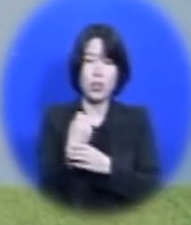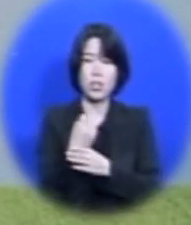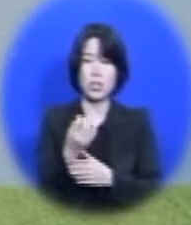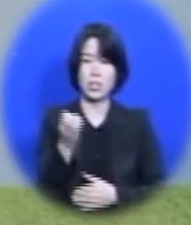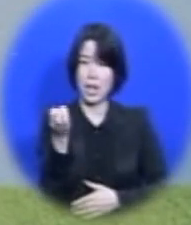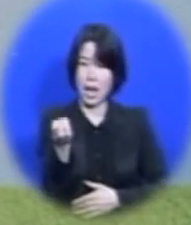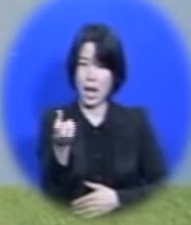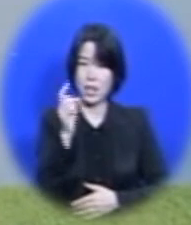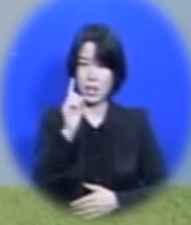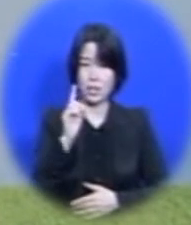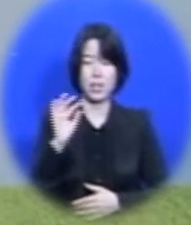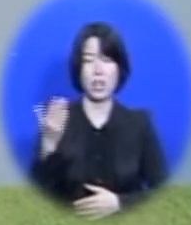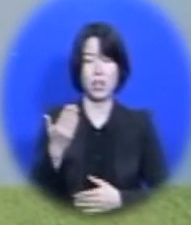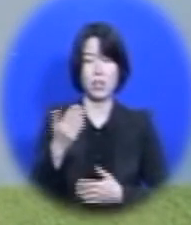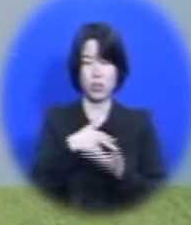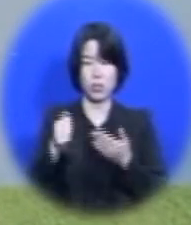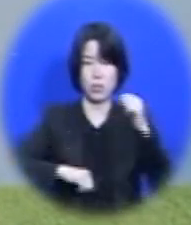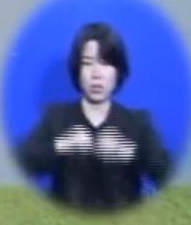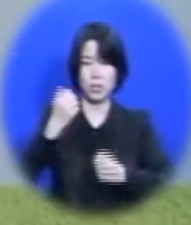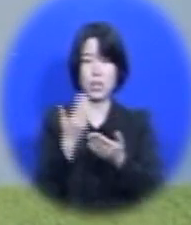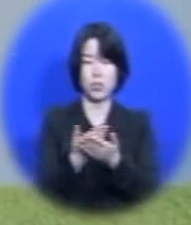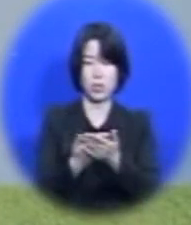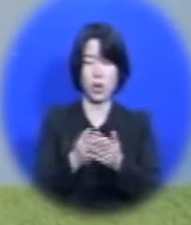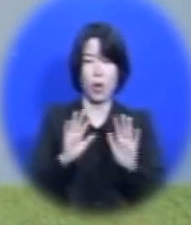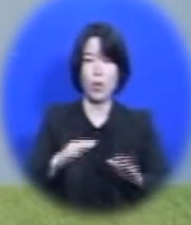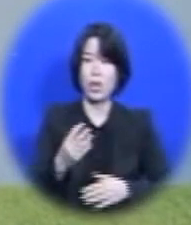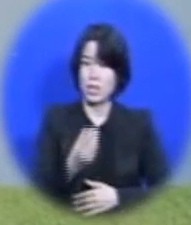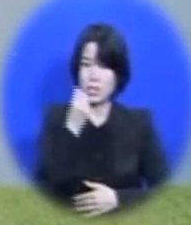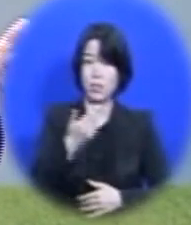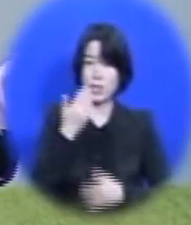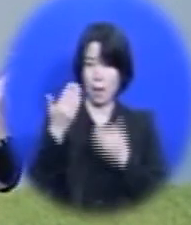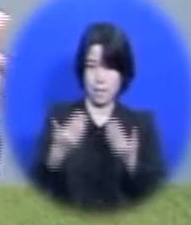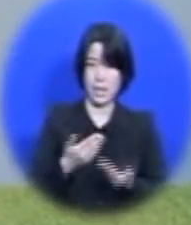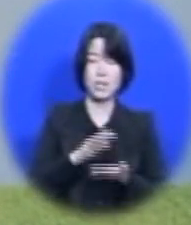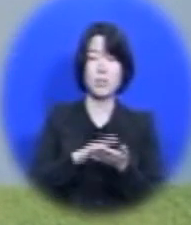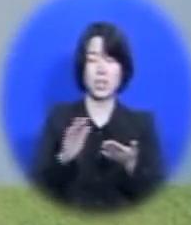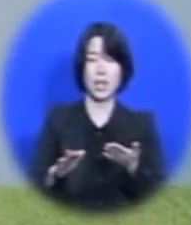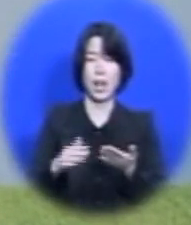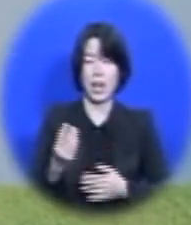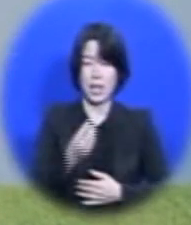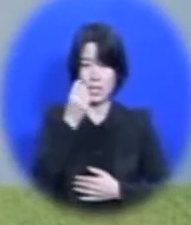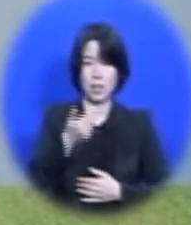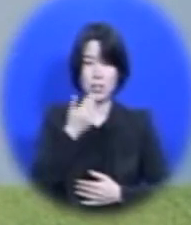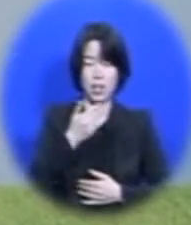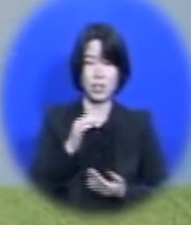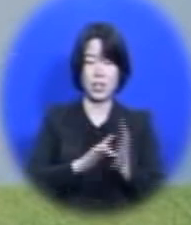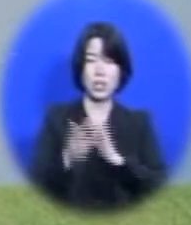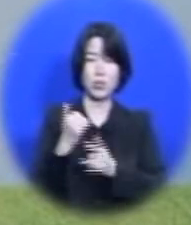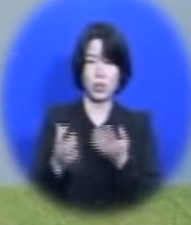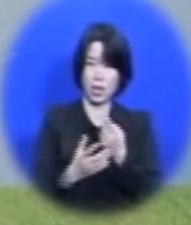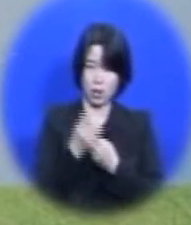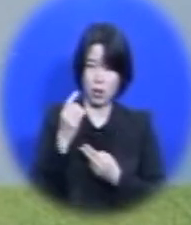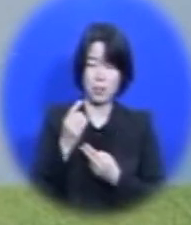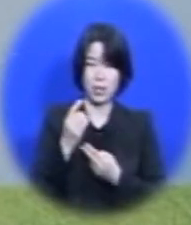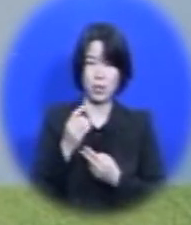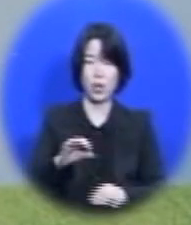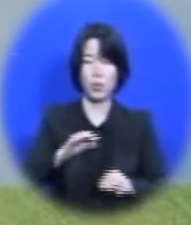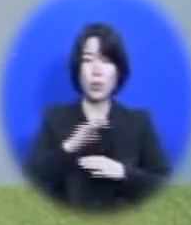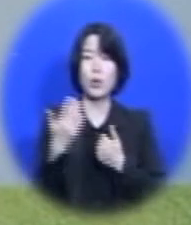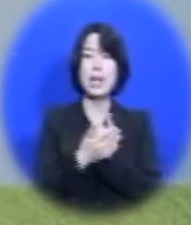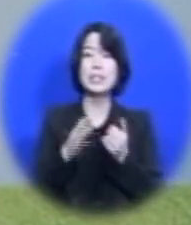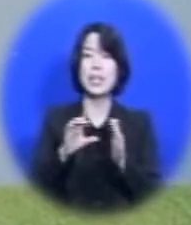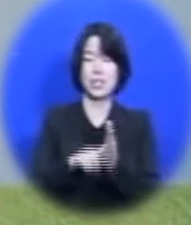되게 주님 역사해 주옵소서. 오늘 성찬을 받습니다. 성찬은 예수님과 연합하는 놀라운 은혜의 시간.